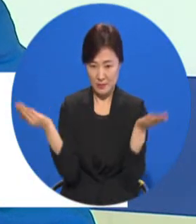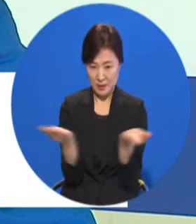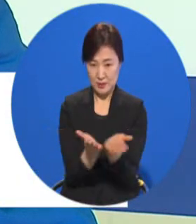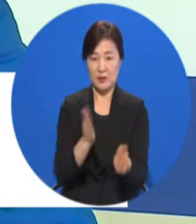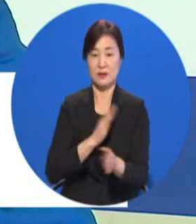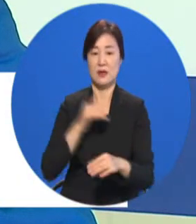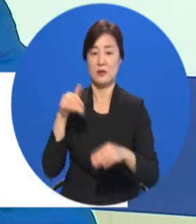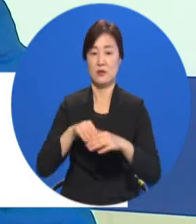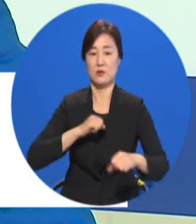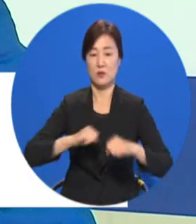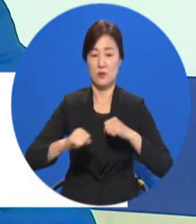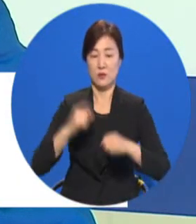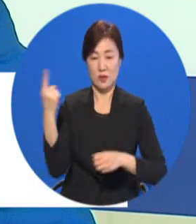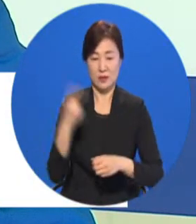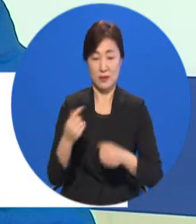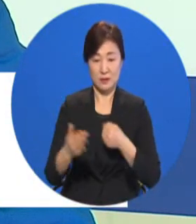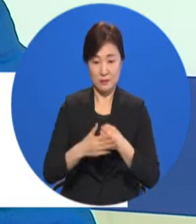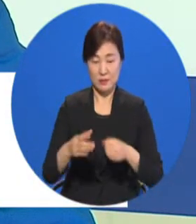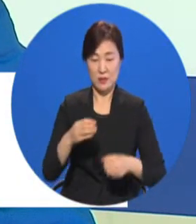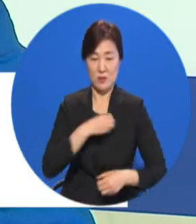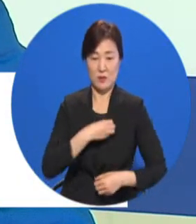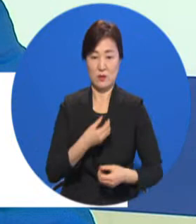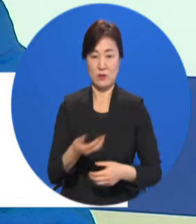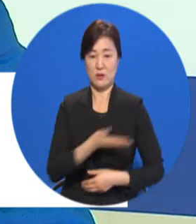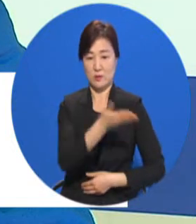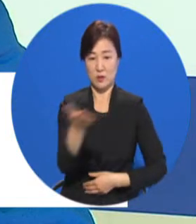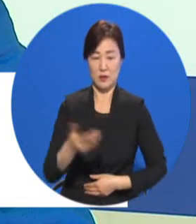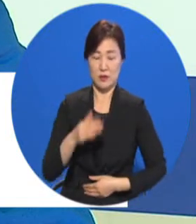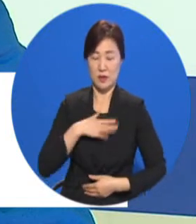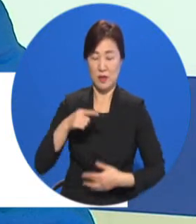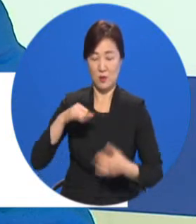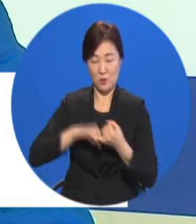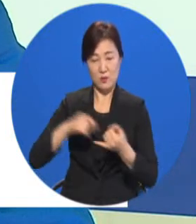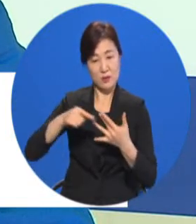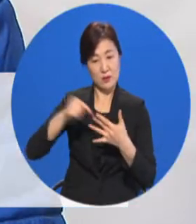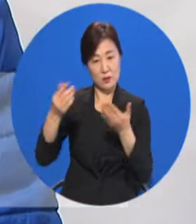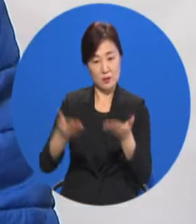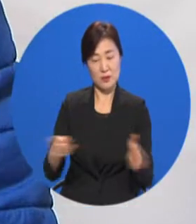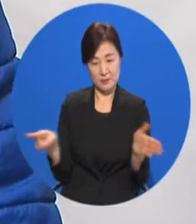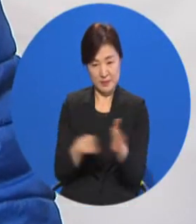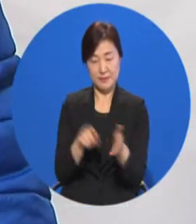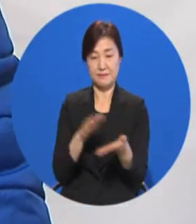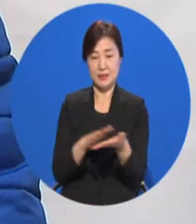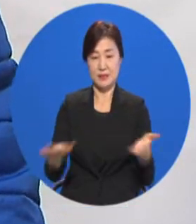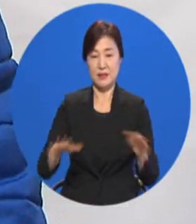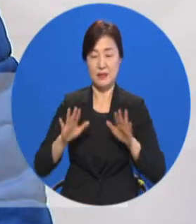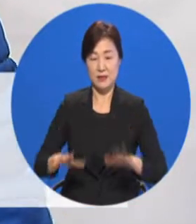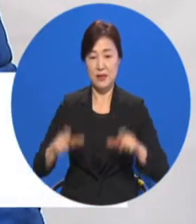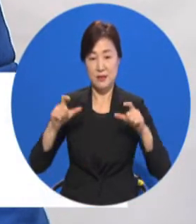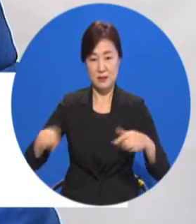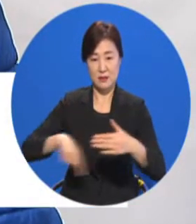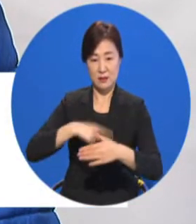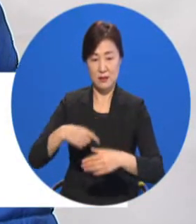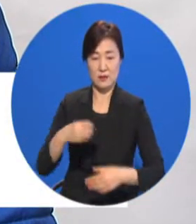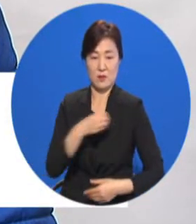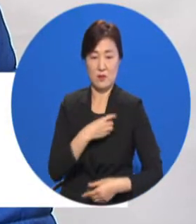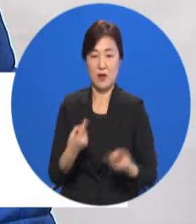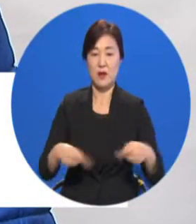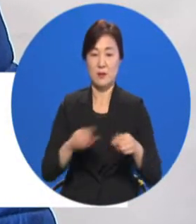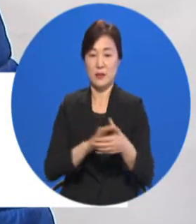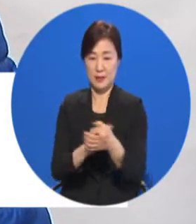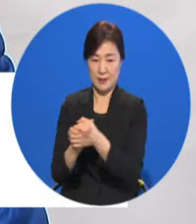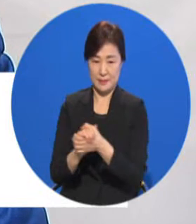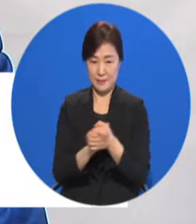때문에 민주당 당원분들께서 반드시 저를 선택하시리라 그렇게 생각하고 있습니다. 제가 지역에서 권리당원과 가장 오랫동안